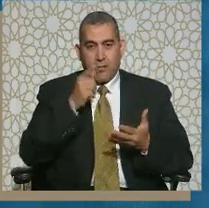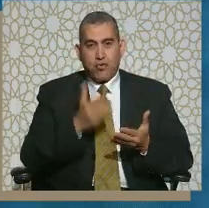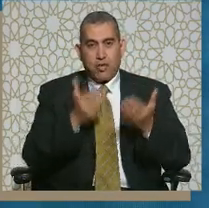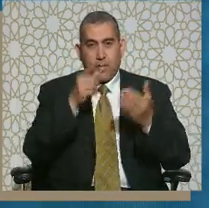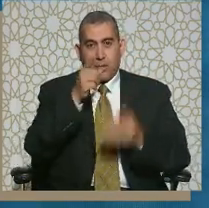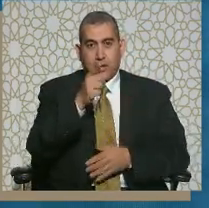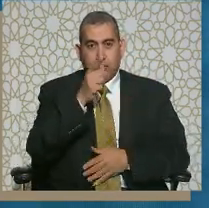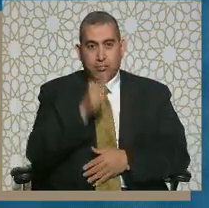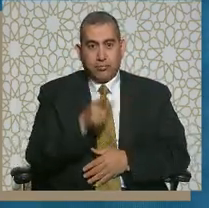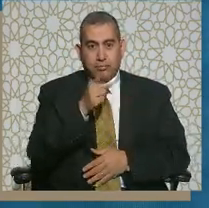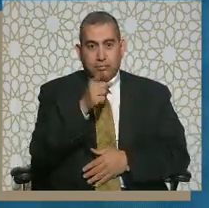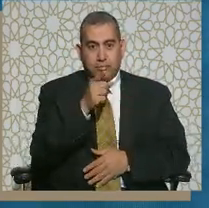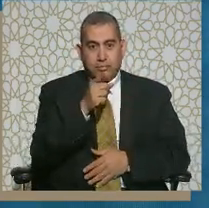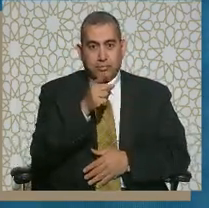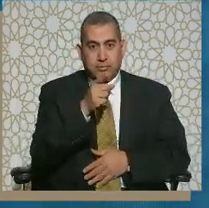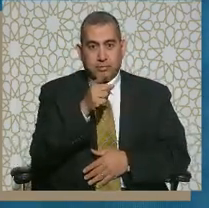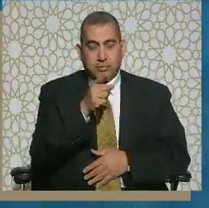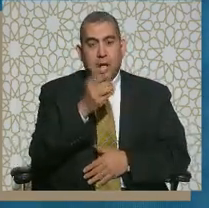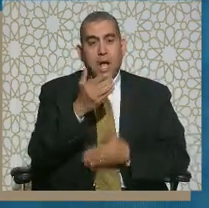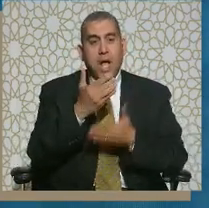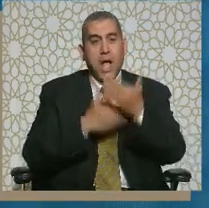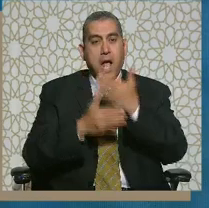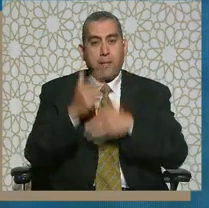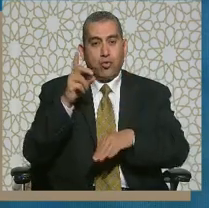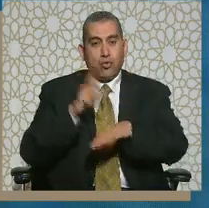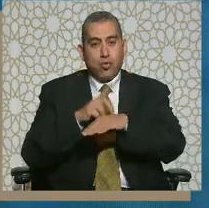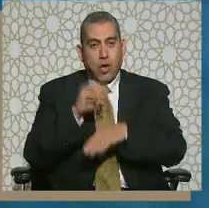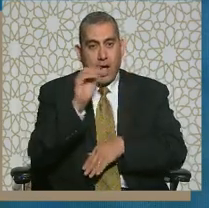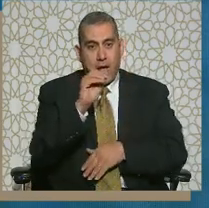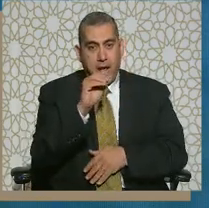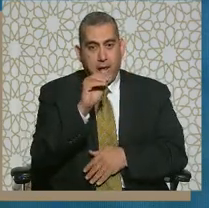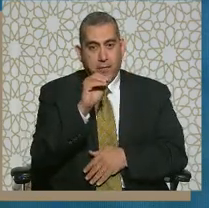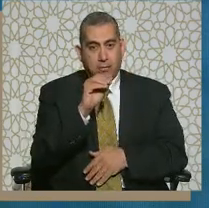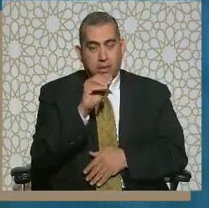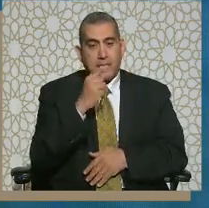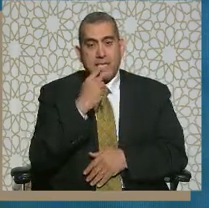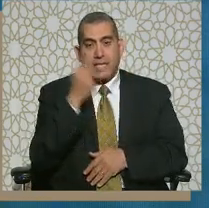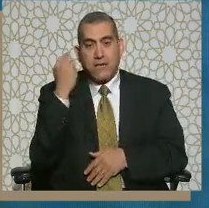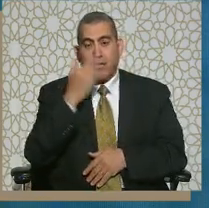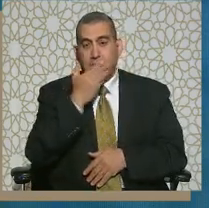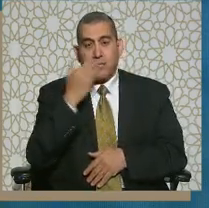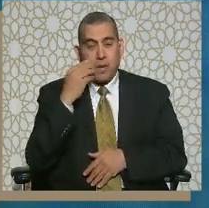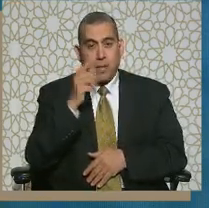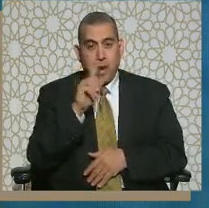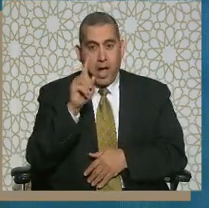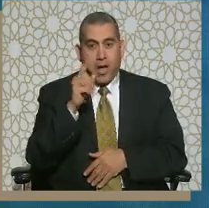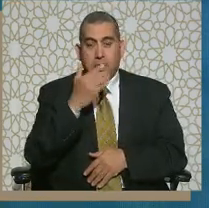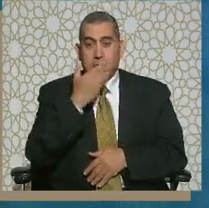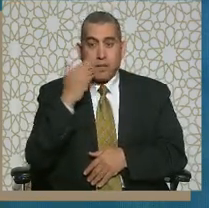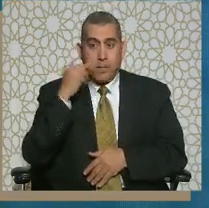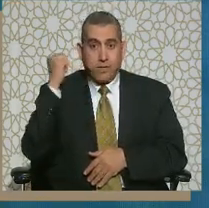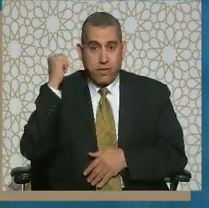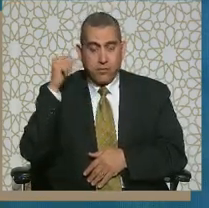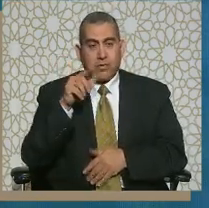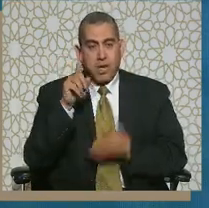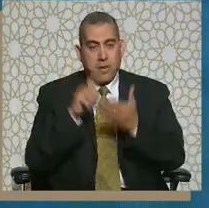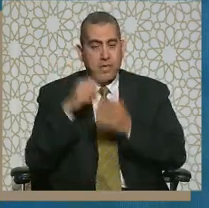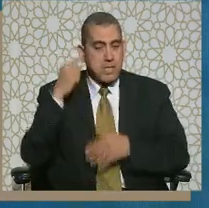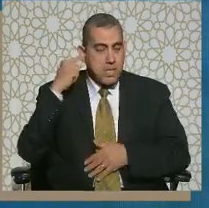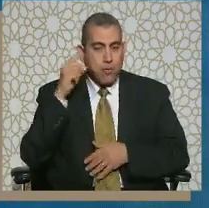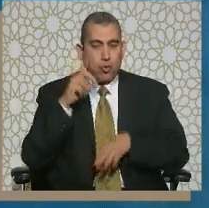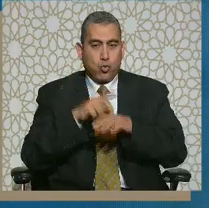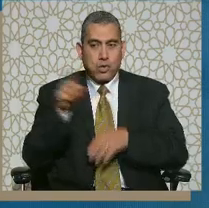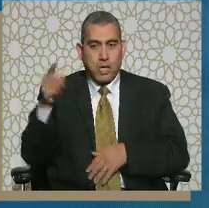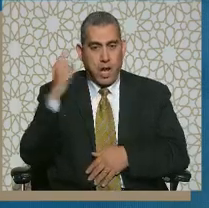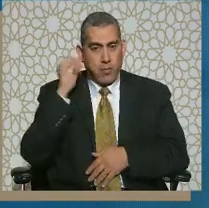انت ا اصلا الدكتور لو كان قايل لك من السنه اللي فاتت ما تصومي وانت صومتي فلازم ت كونت تسمعي كلامه هو